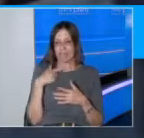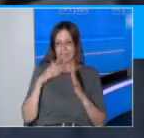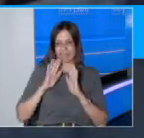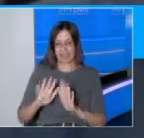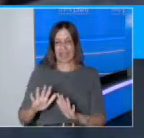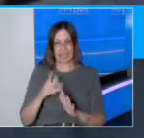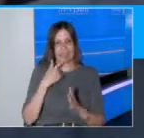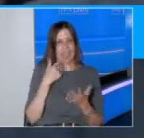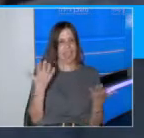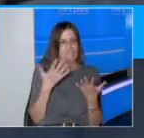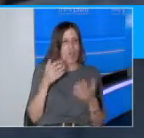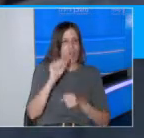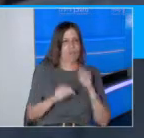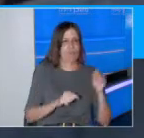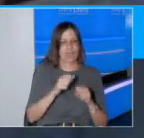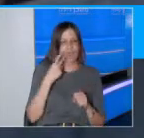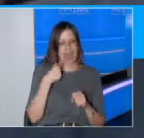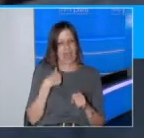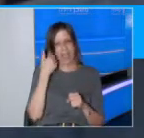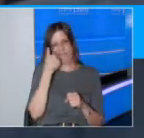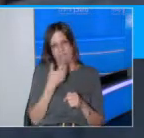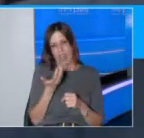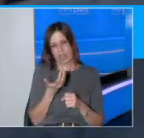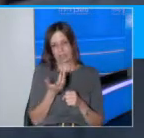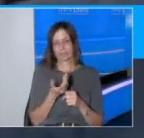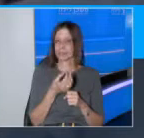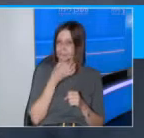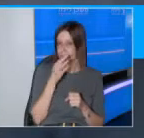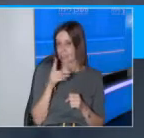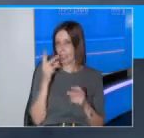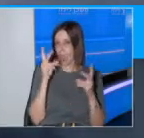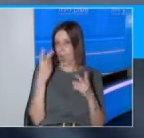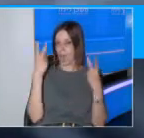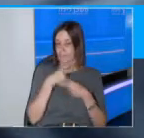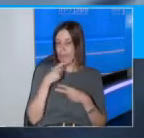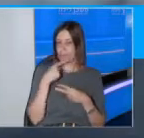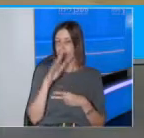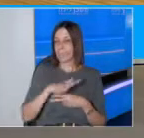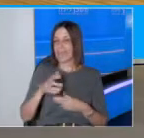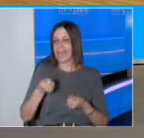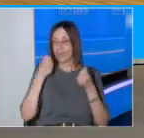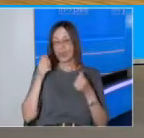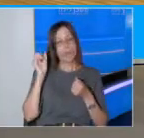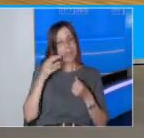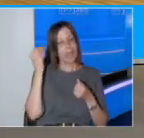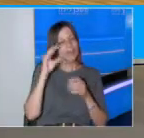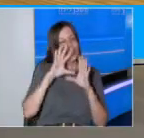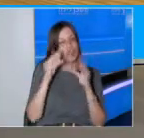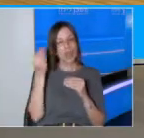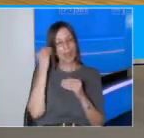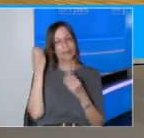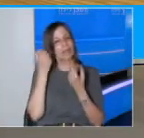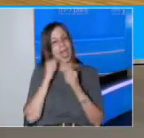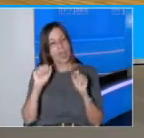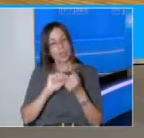איפה אופניים, זה נראה לי חבל. רם, אתה יכול להבין את שמואל מה שהוא אומר? מערכת החינוך באה ללמד את כל התלמידים, חילונים או לא